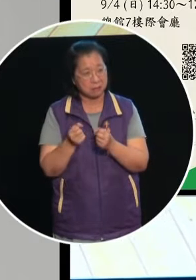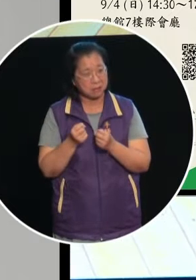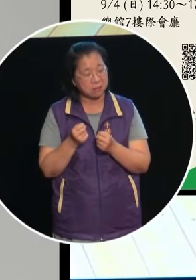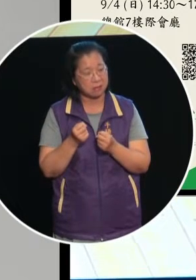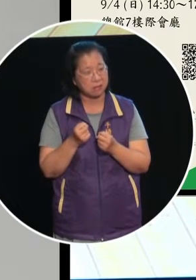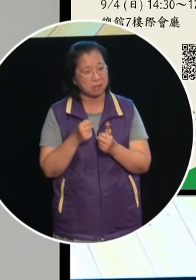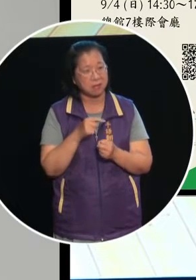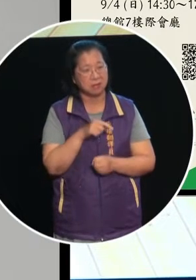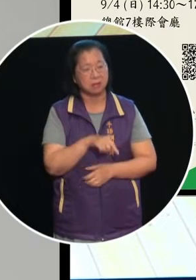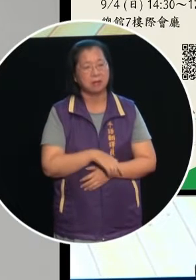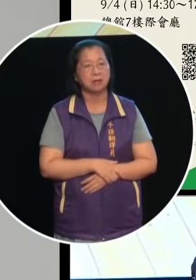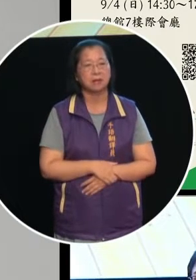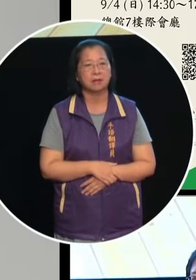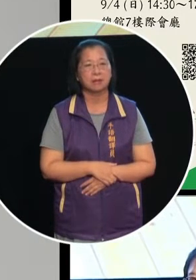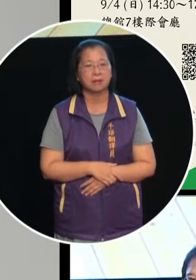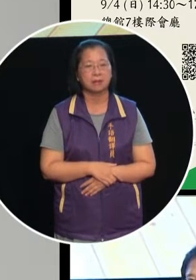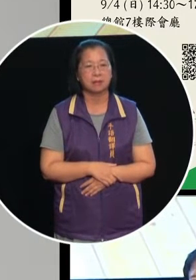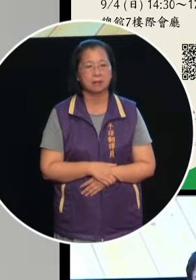力来分析